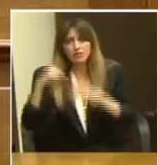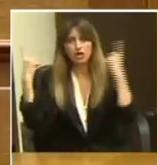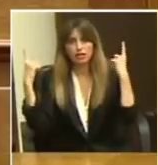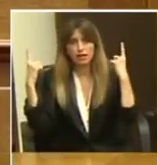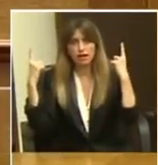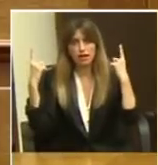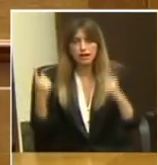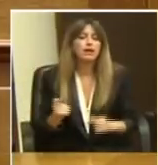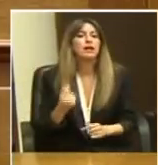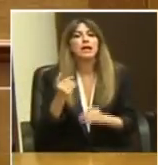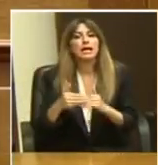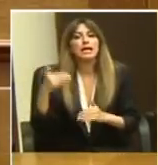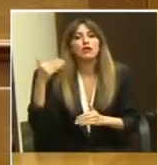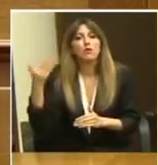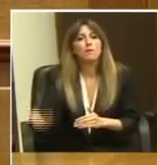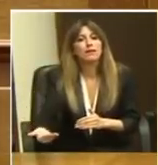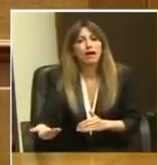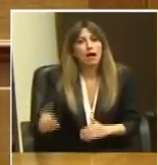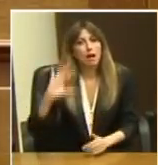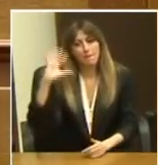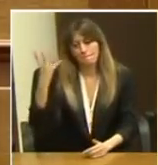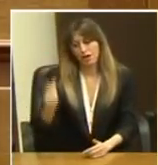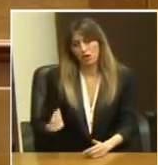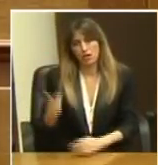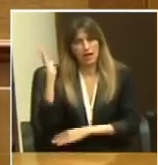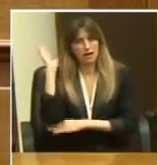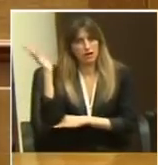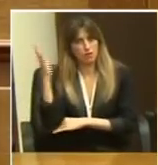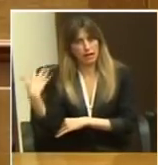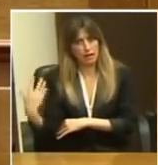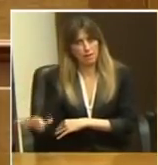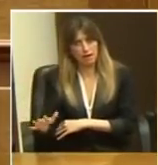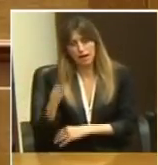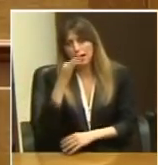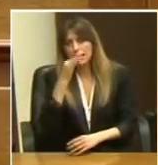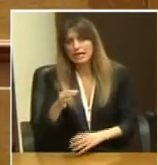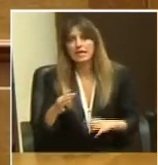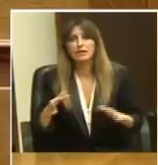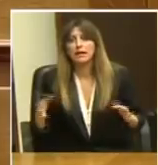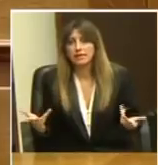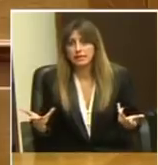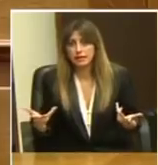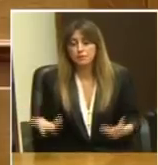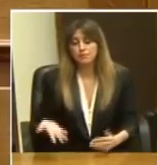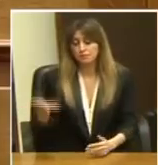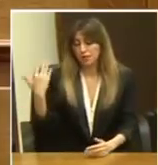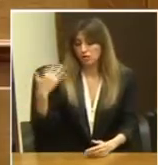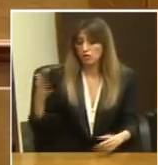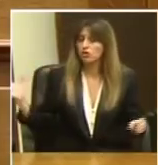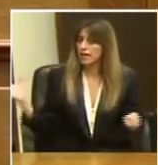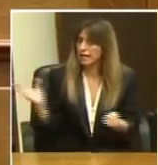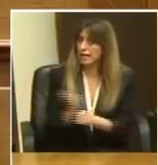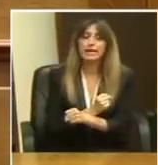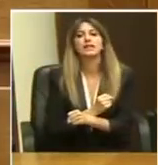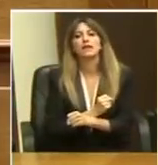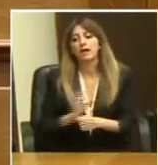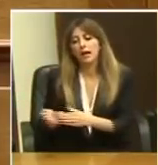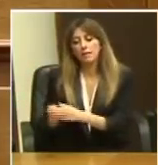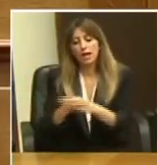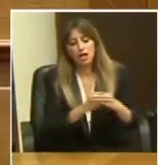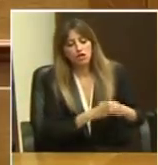Και λίγο αργότερα στην ομιλία της πάλι, λέει, εκεί εξασφαλίσαμε τη σύμφωνη γνώμη όλων των κομμάτων,